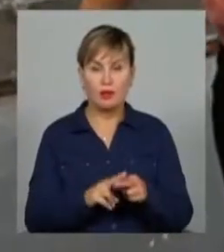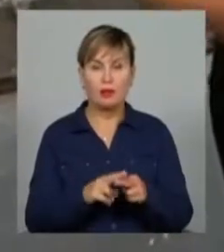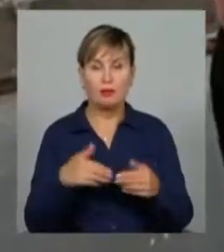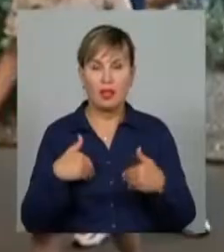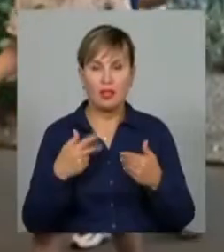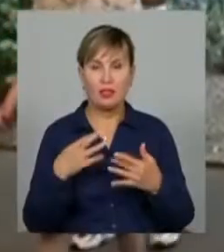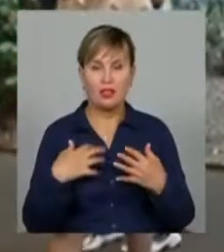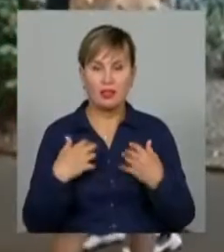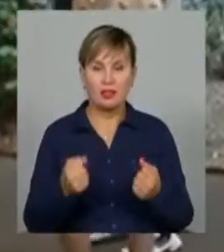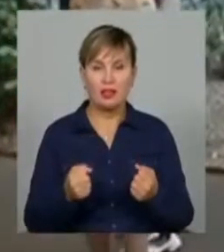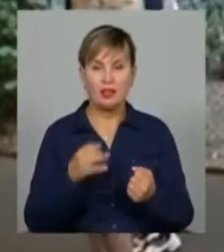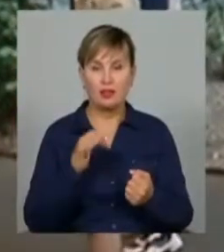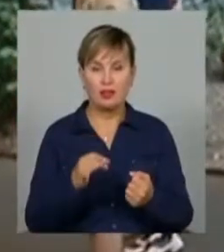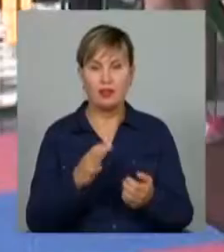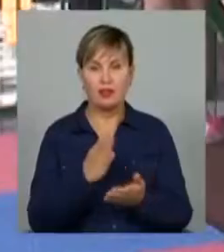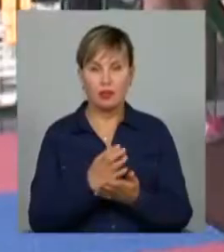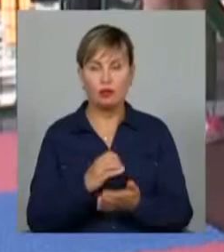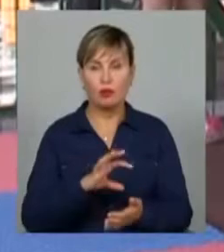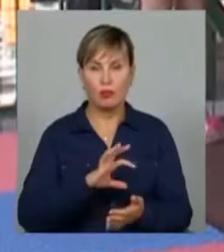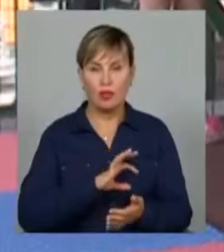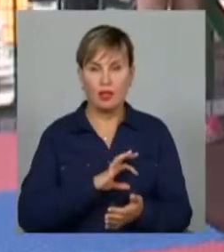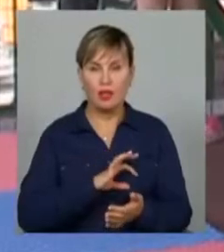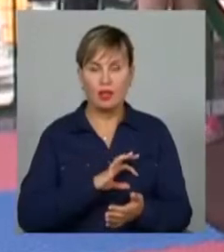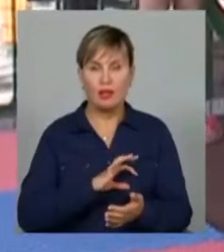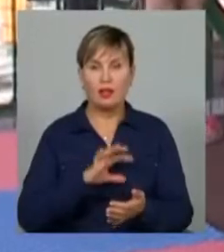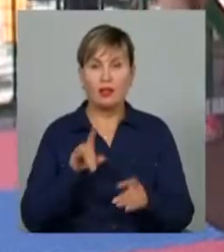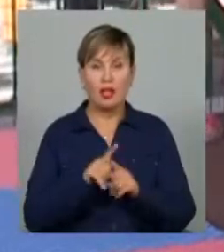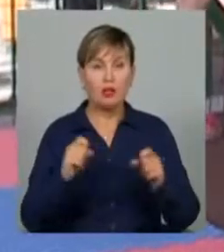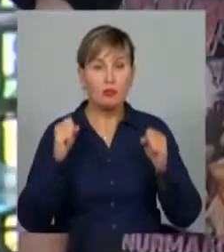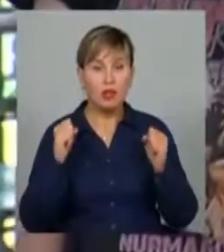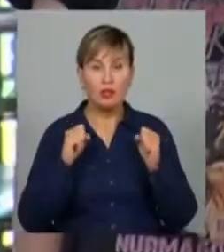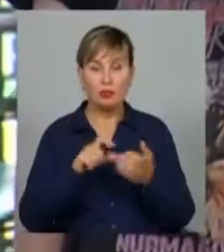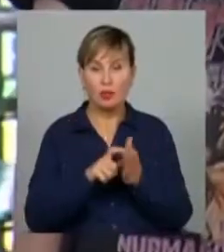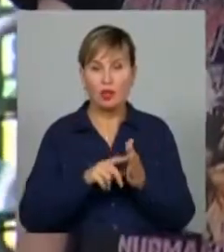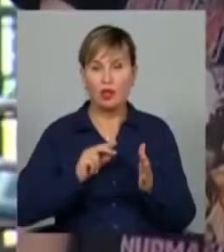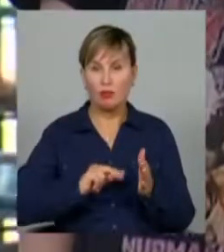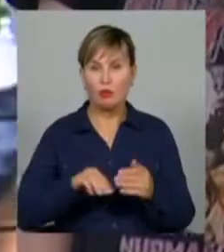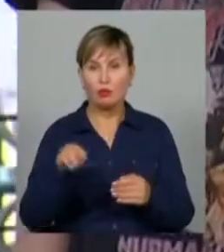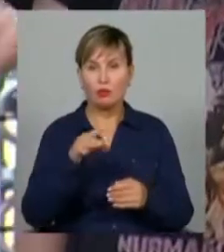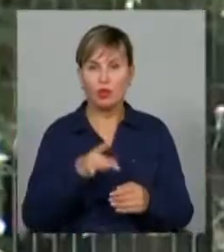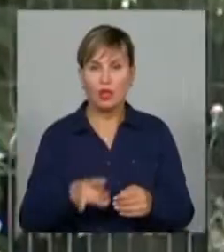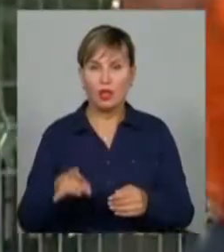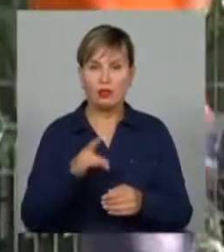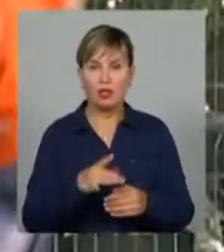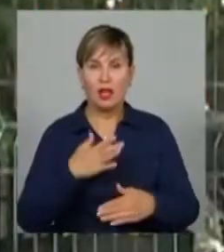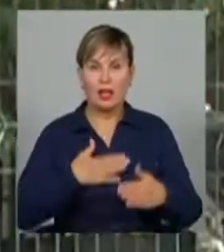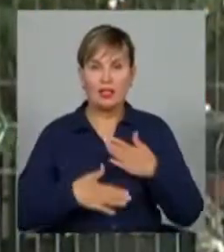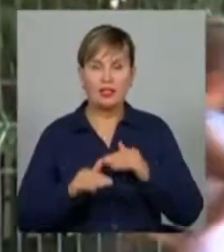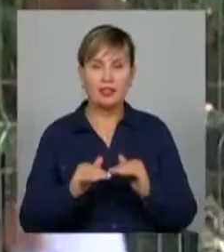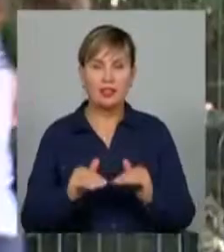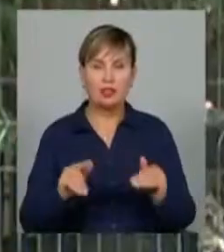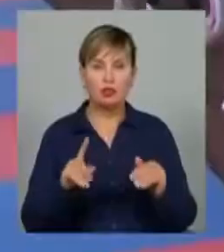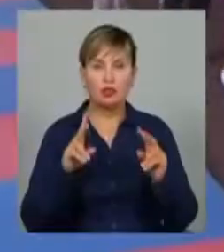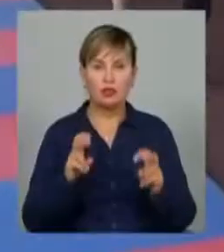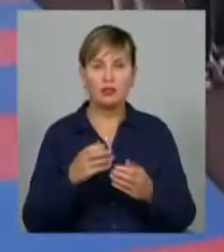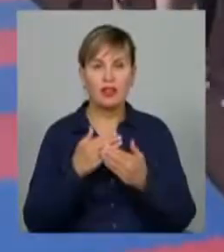здоровья. Есть медаль, но не школьные. Такая же спортивная площадка функционирует и в Турксибском районе. Радости детей, что